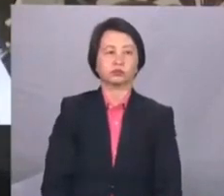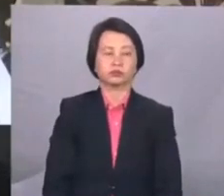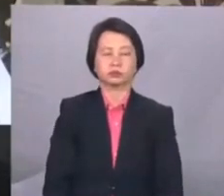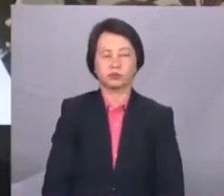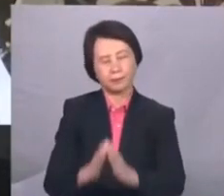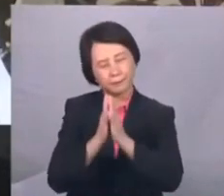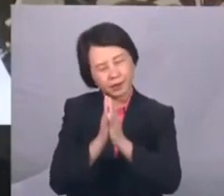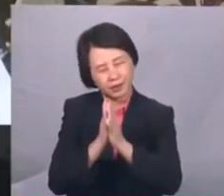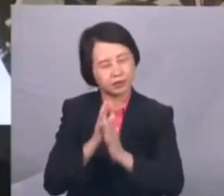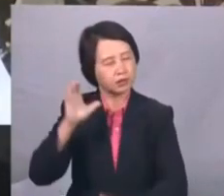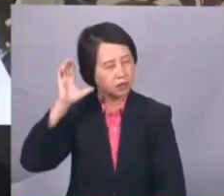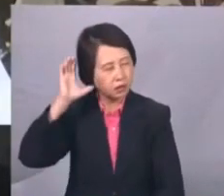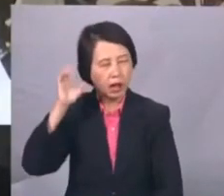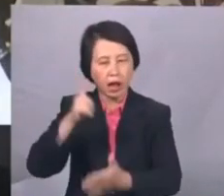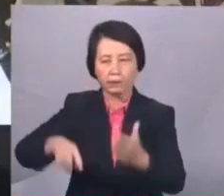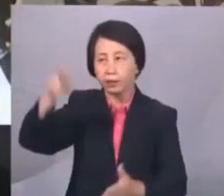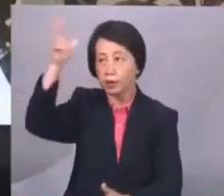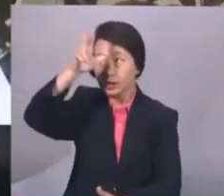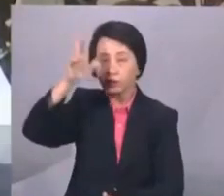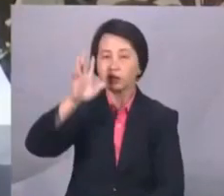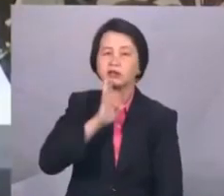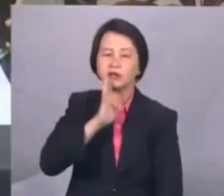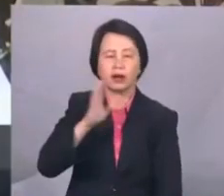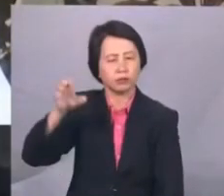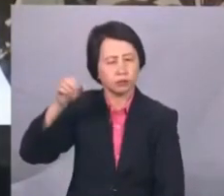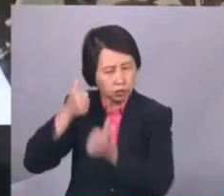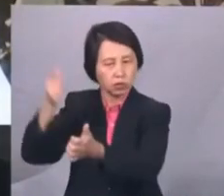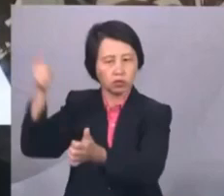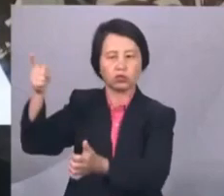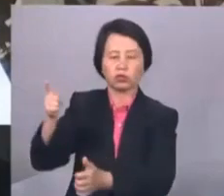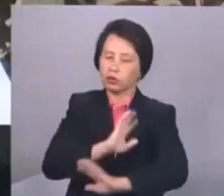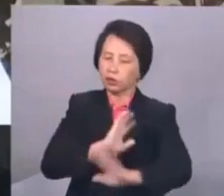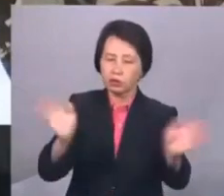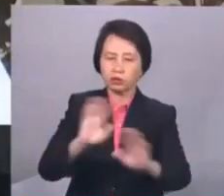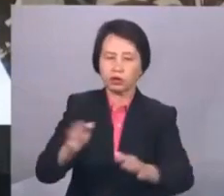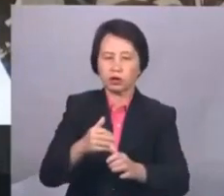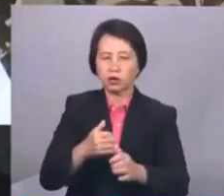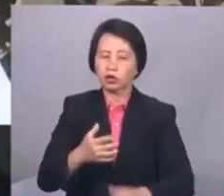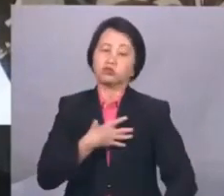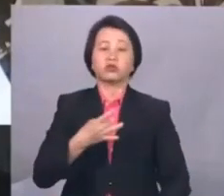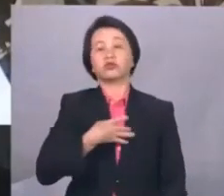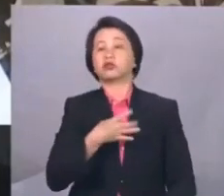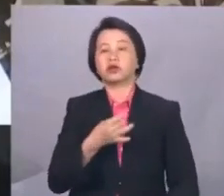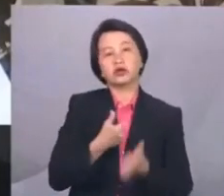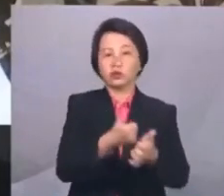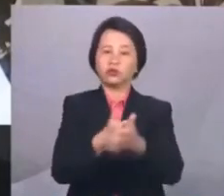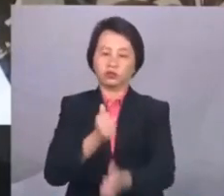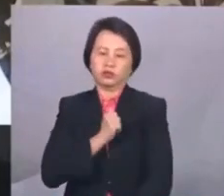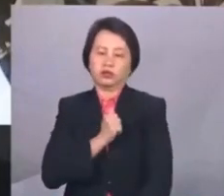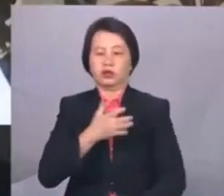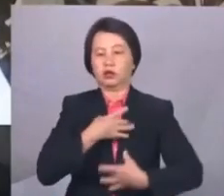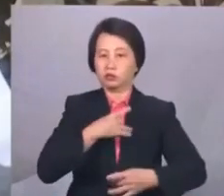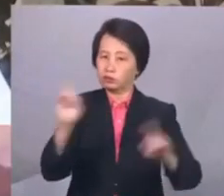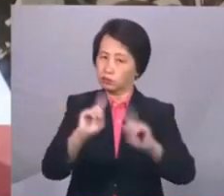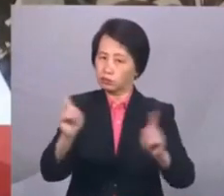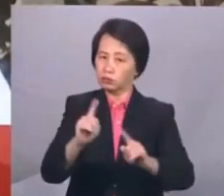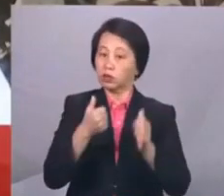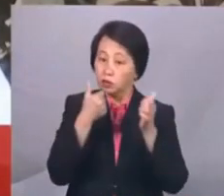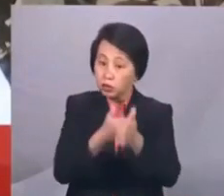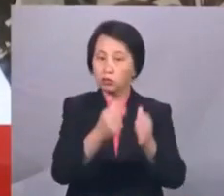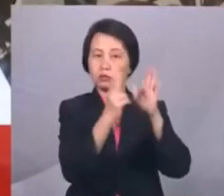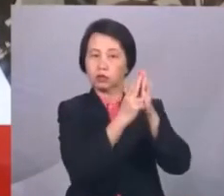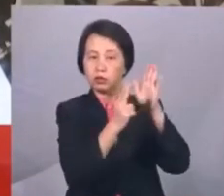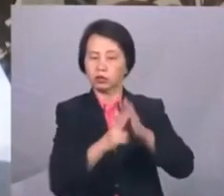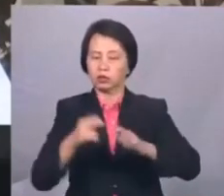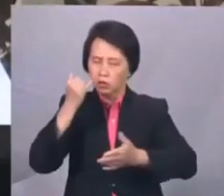Hai Tolonglah dengar HP kerajaan Ketut kayak gitu jangan ikut kehendak nafsu gitu-gitu ikut apa undang-undang